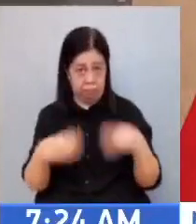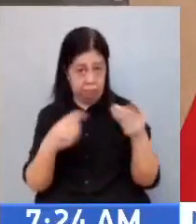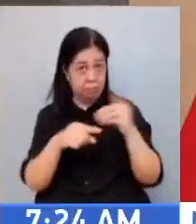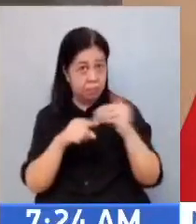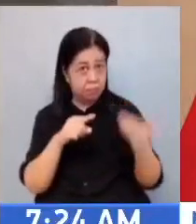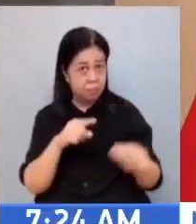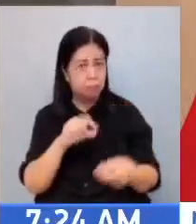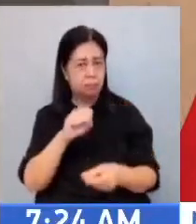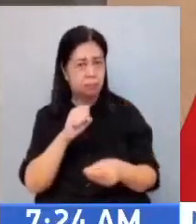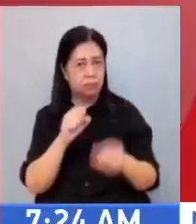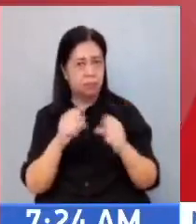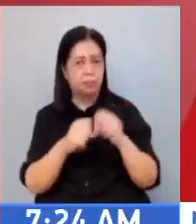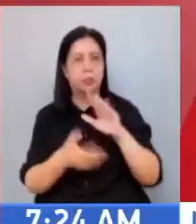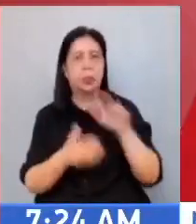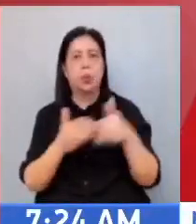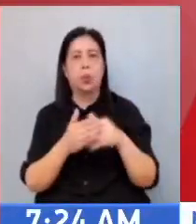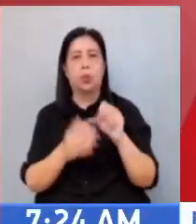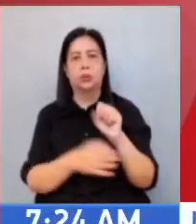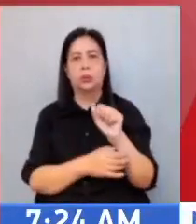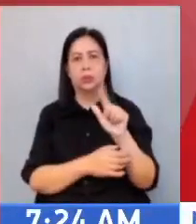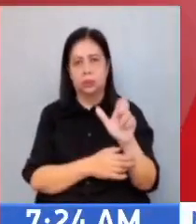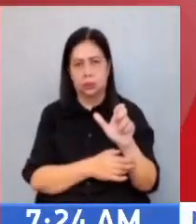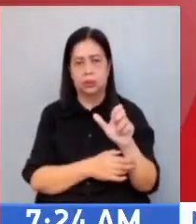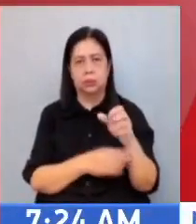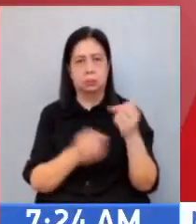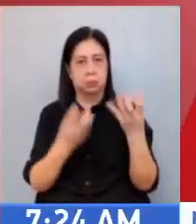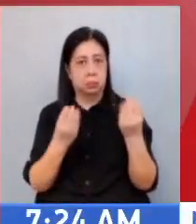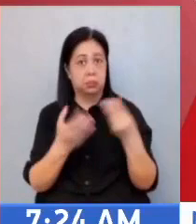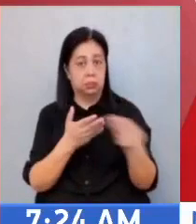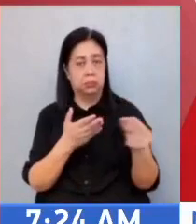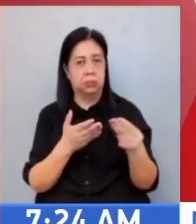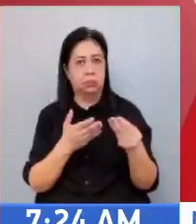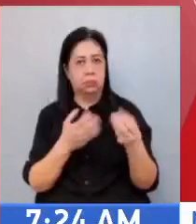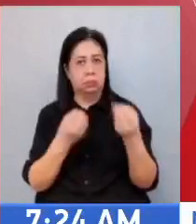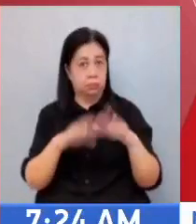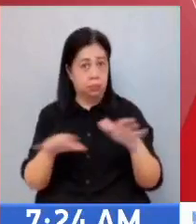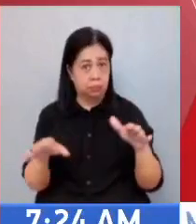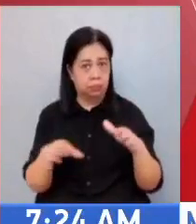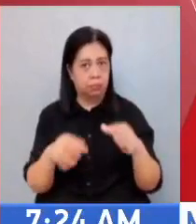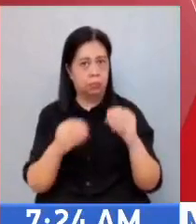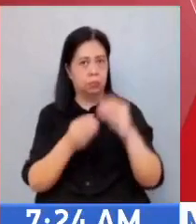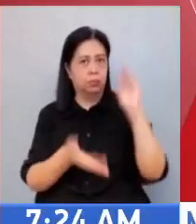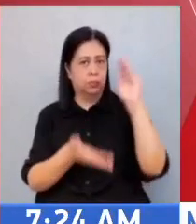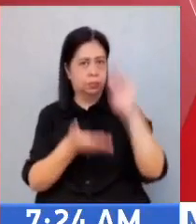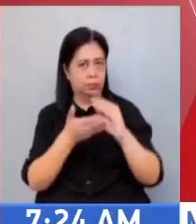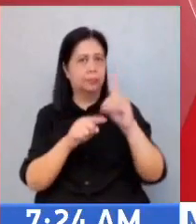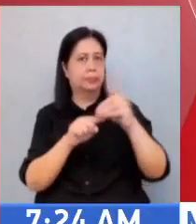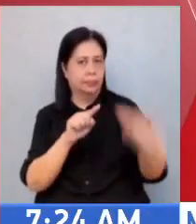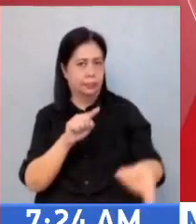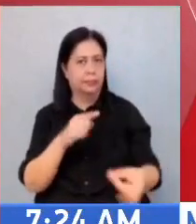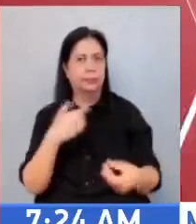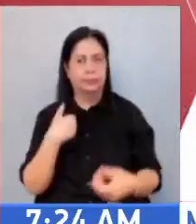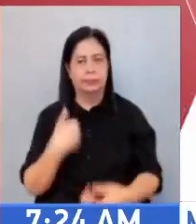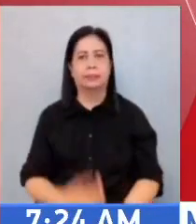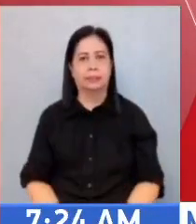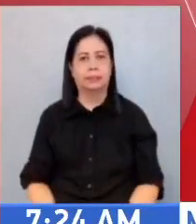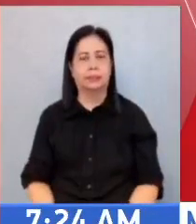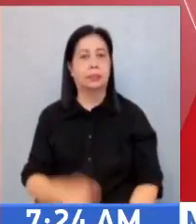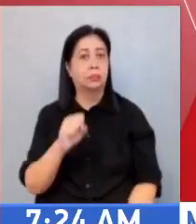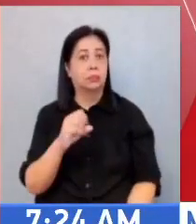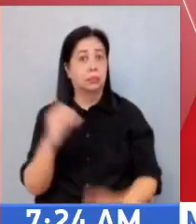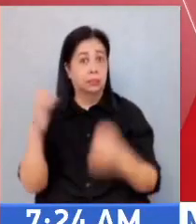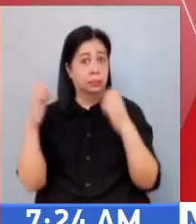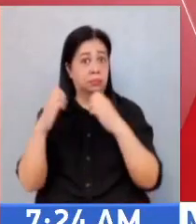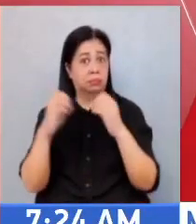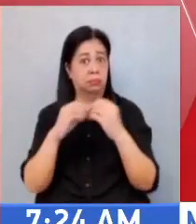pag wholesale po. Pag wholesale, pag marami kayong bibilhin. Pag maraming anak ang ibibili, babawasan niya. Babawasan po. Oo. So, inaasahan niya mas dadami pa